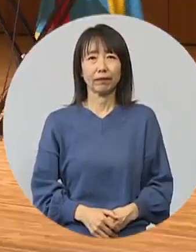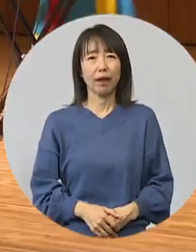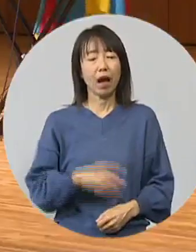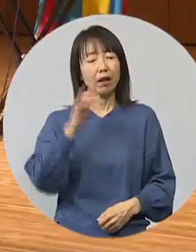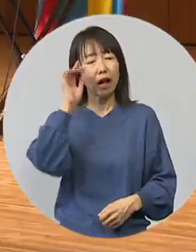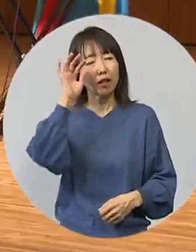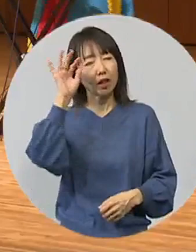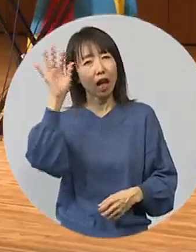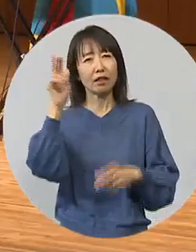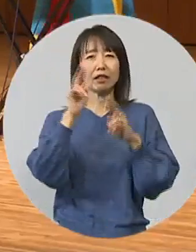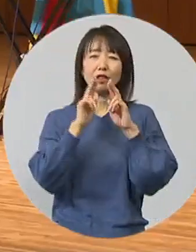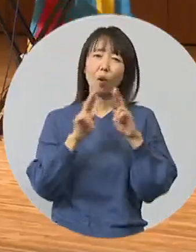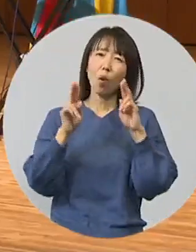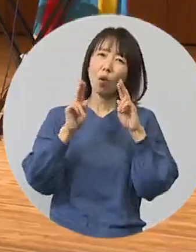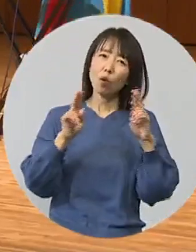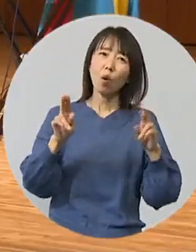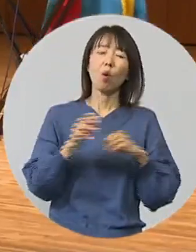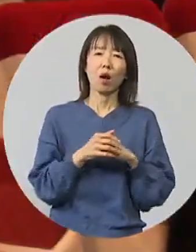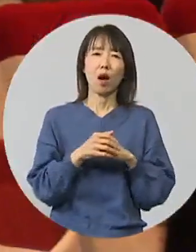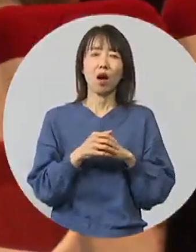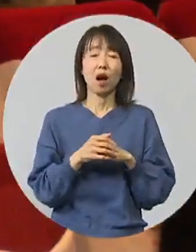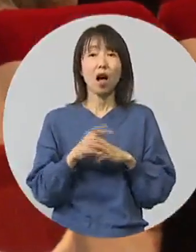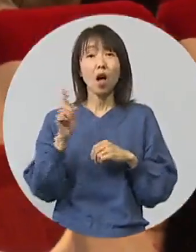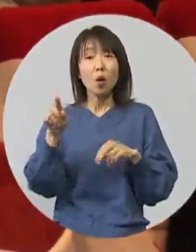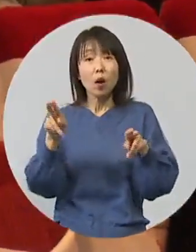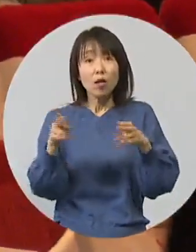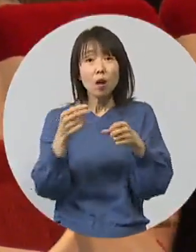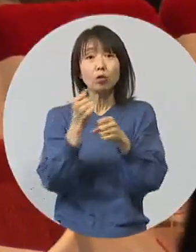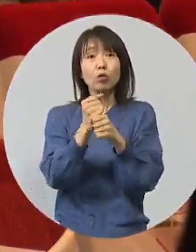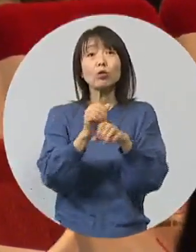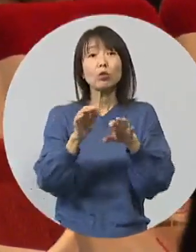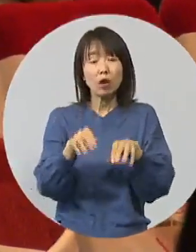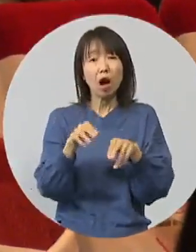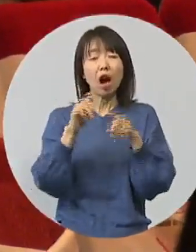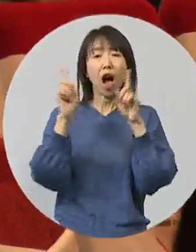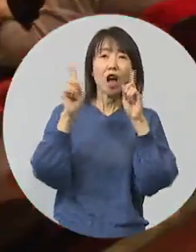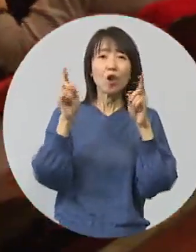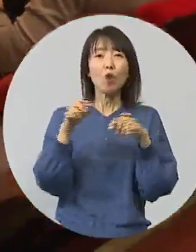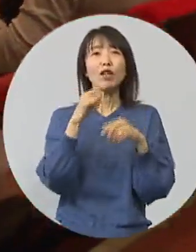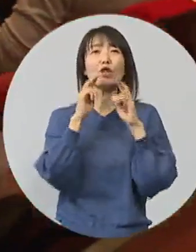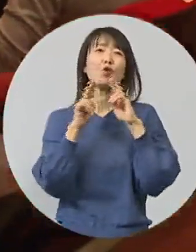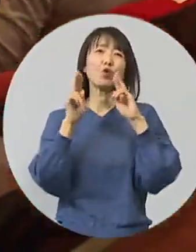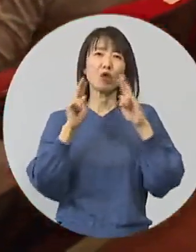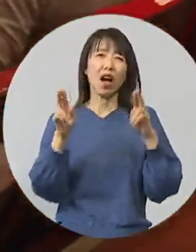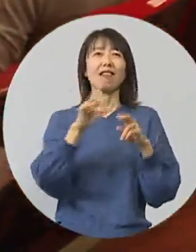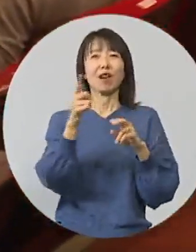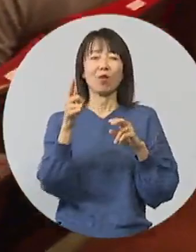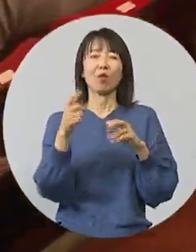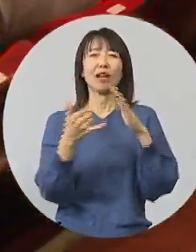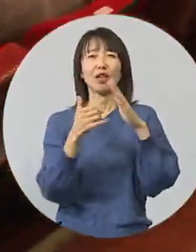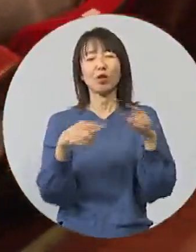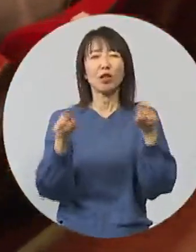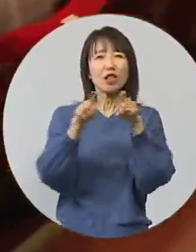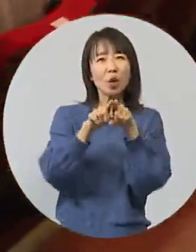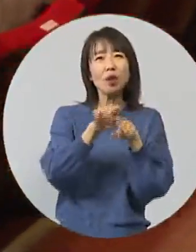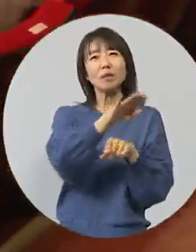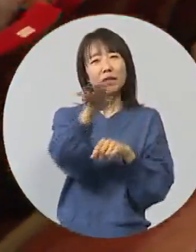懐かしい童謡やオリジナルの遊び歌など家族揃って楽しみました。